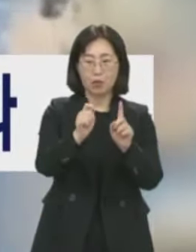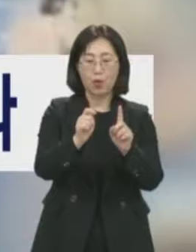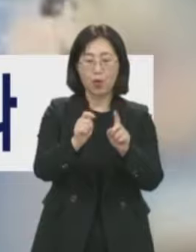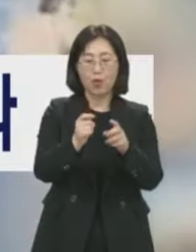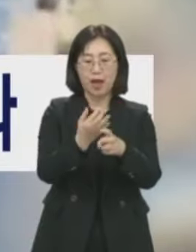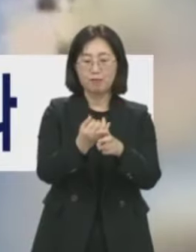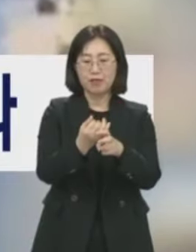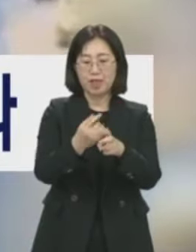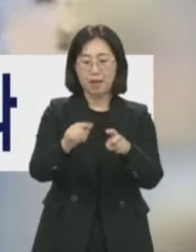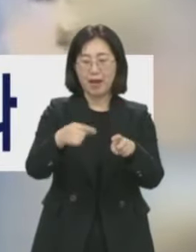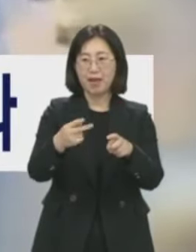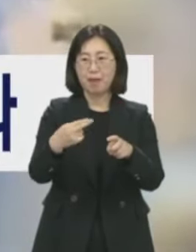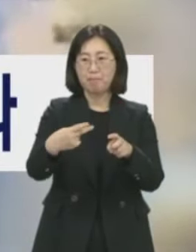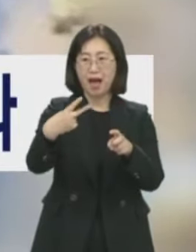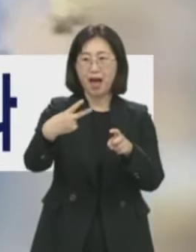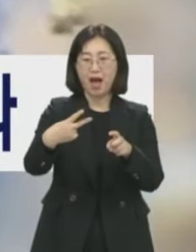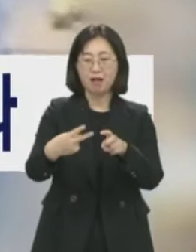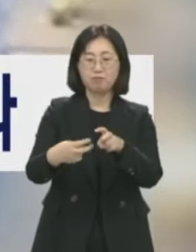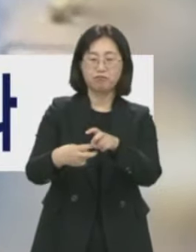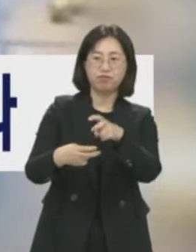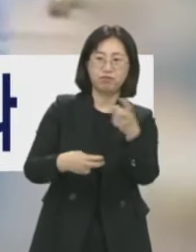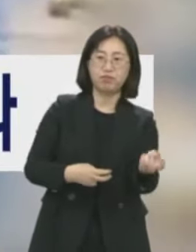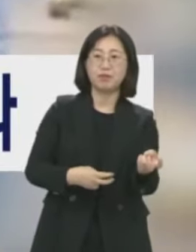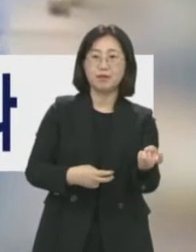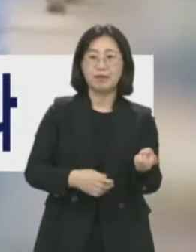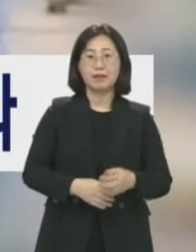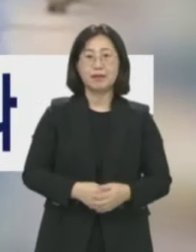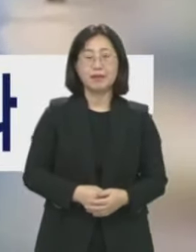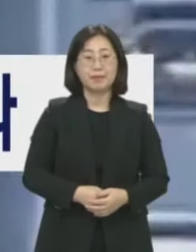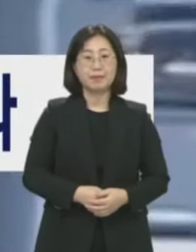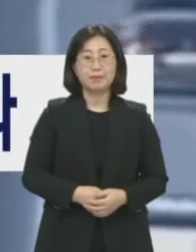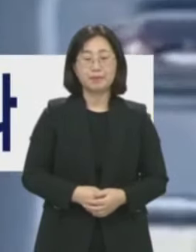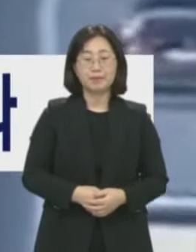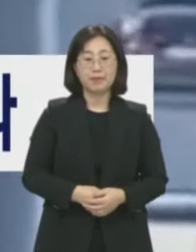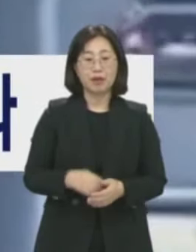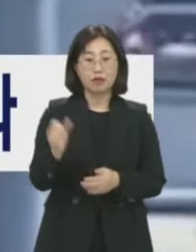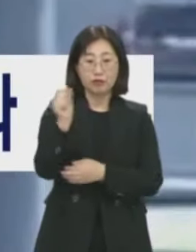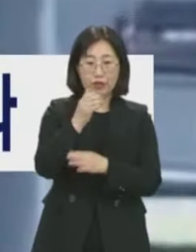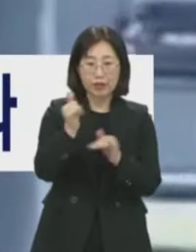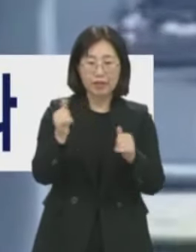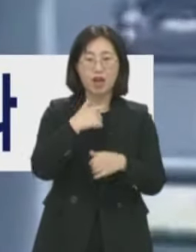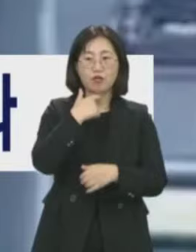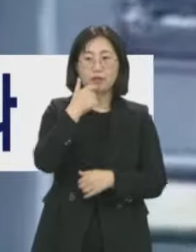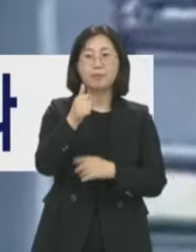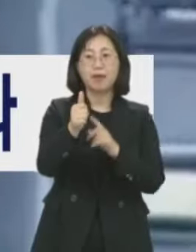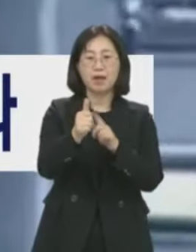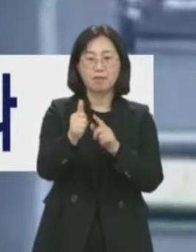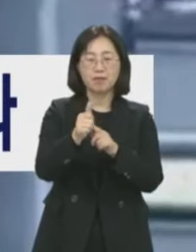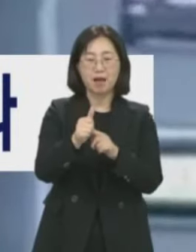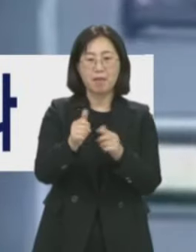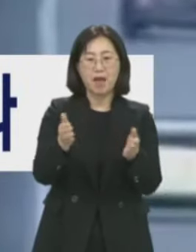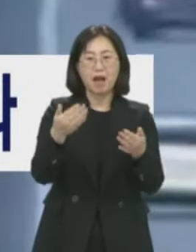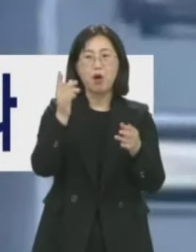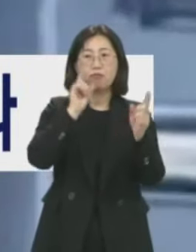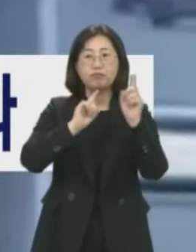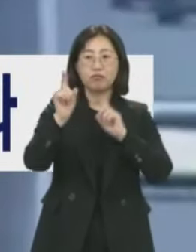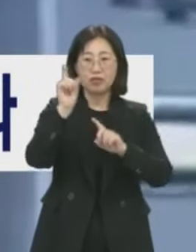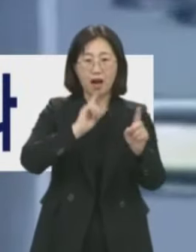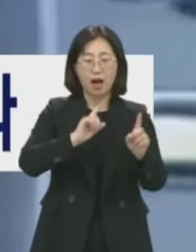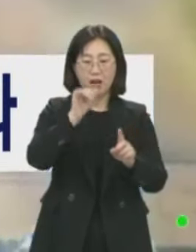화물차가 바퀴가 터지면서 중심을 잃고 넘어졌습니다. 이 사고로 운전자 60대 남성이 가벼운 부상을